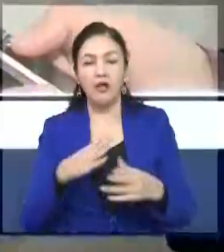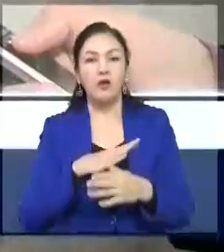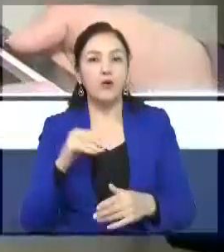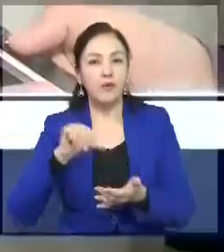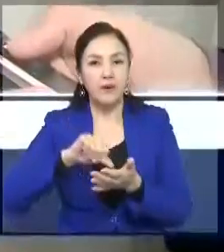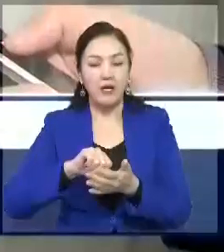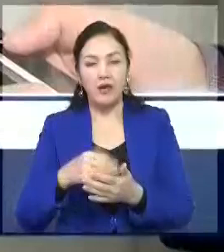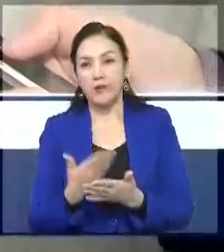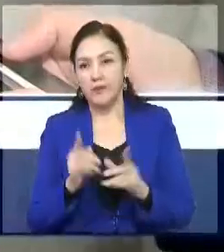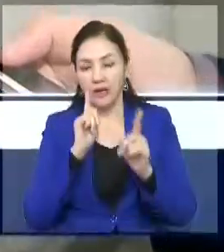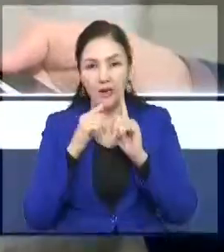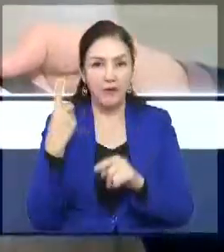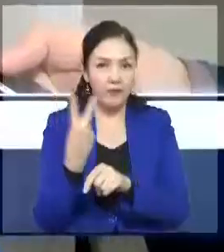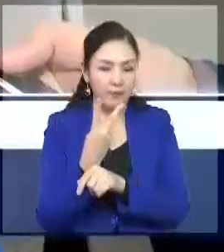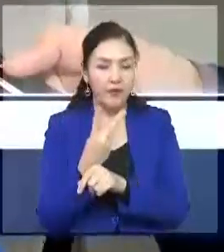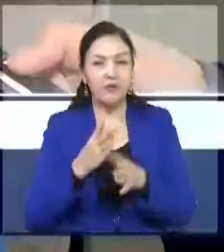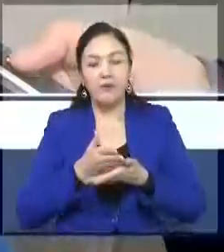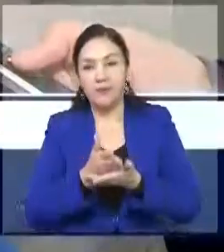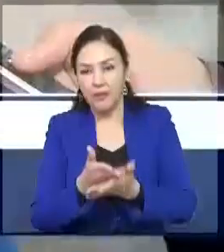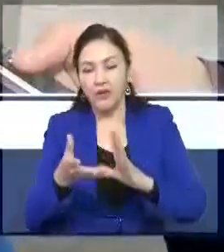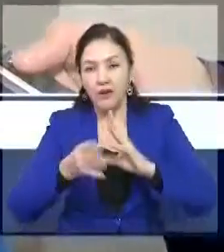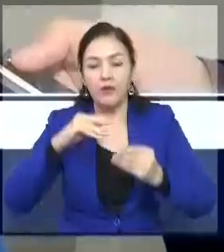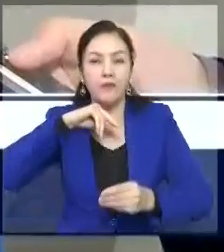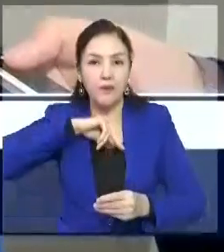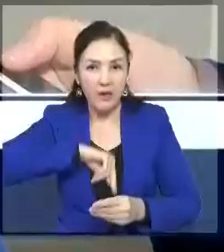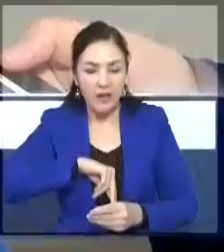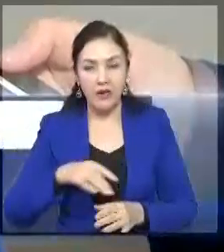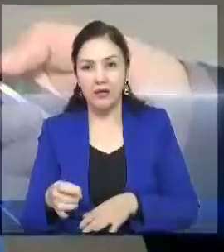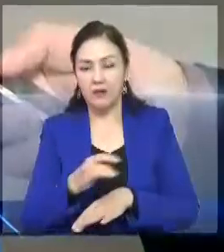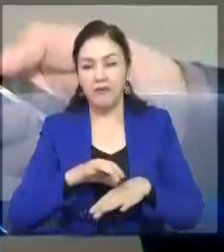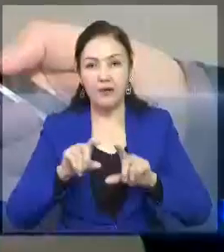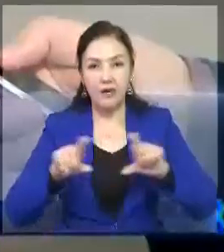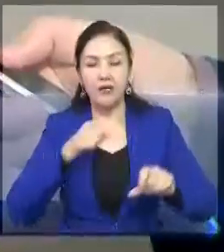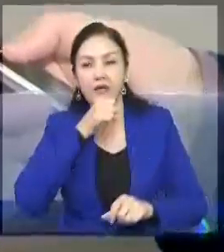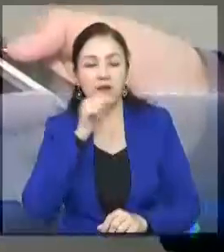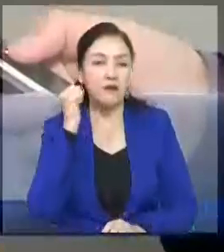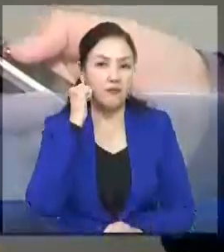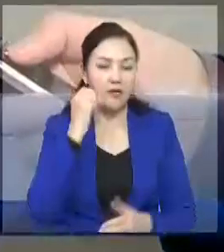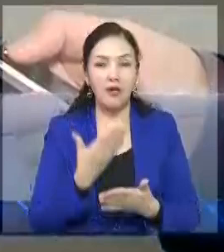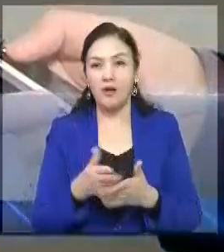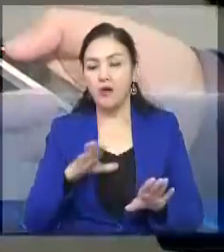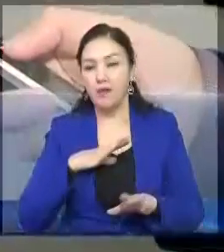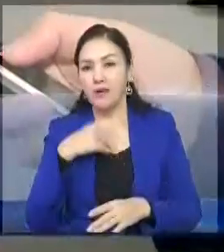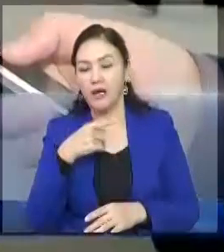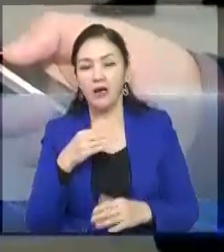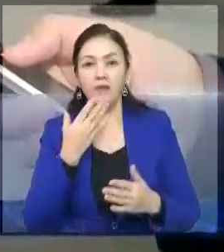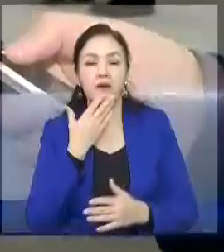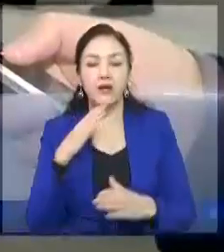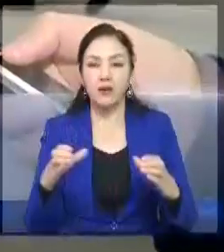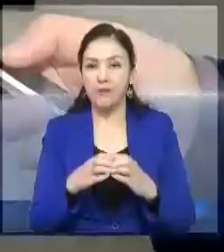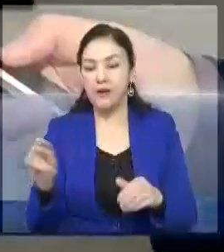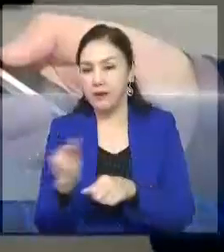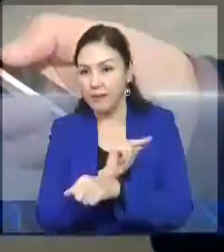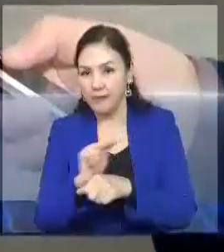конференциях и семинарах по второму направлению духовное общество в районе провели школу дедушек и бабушек в ходе которой обсуждались национальные принципы